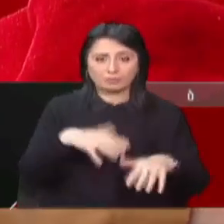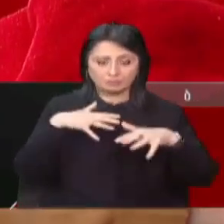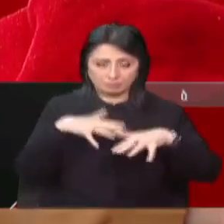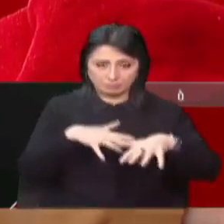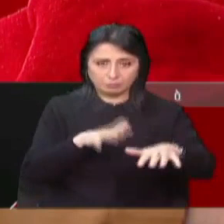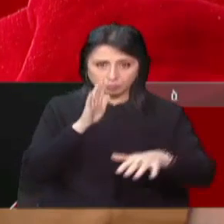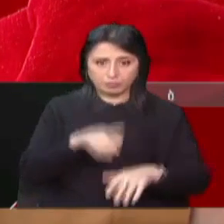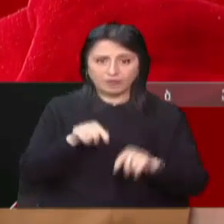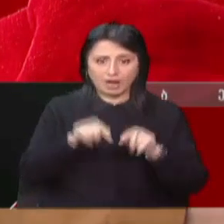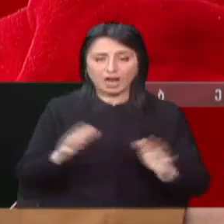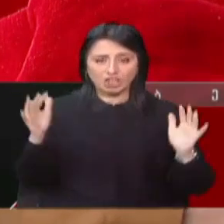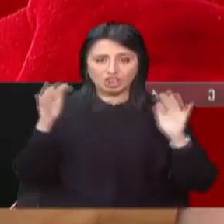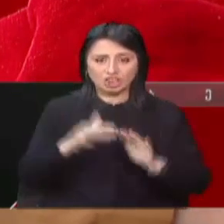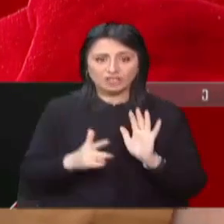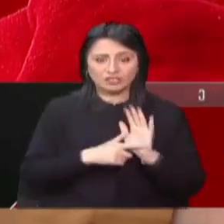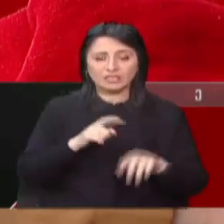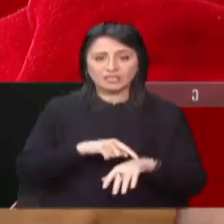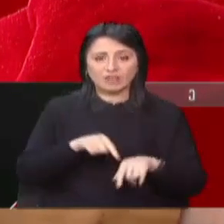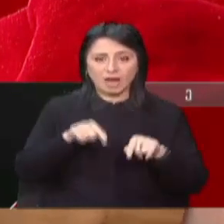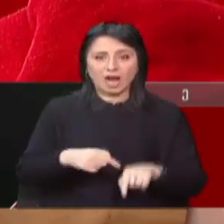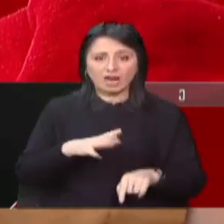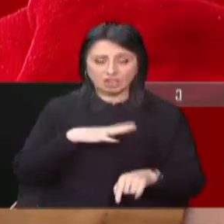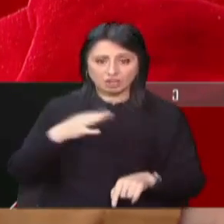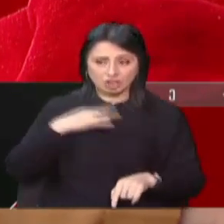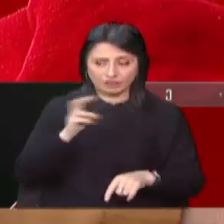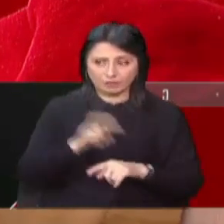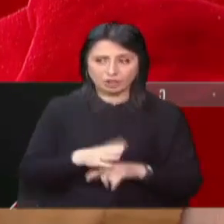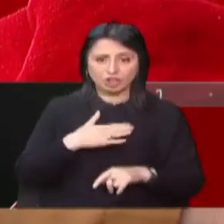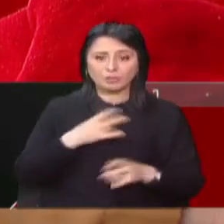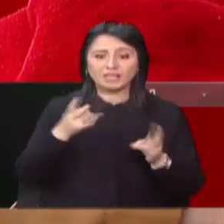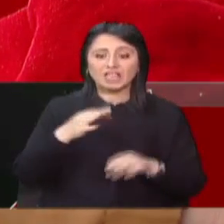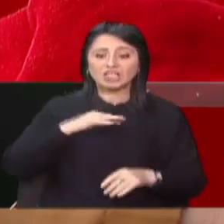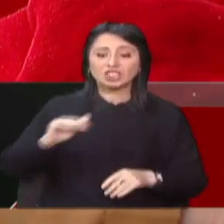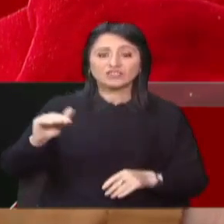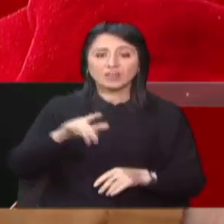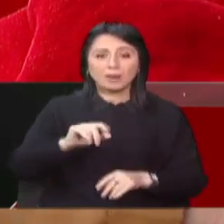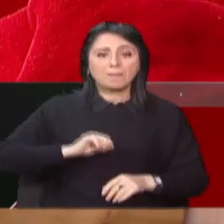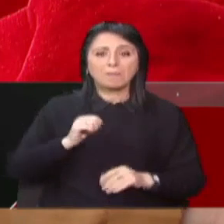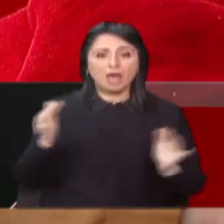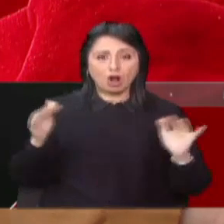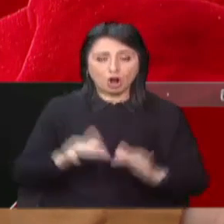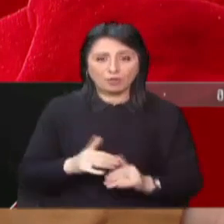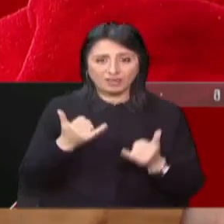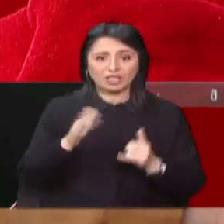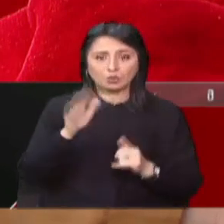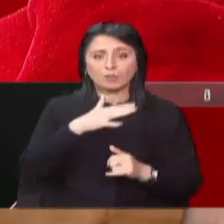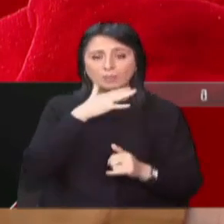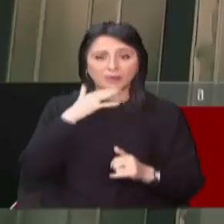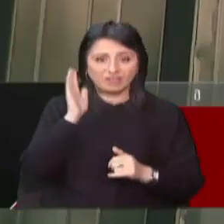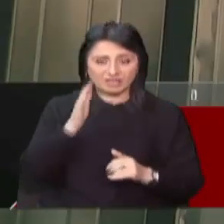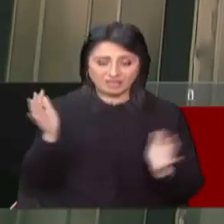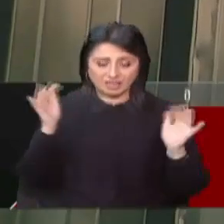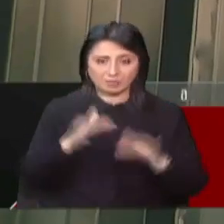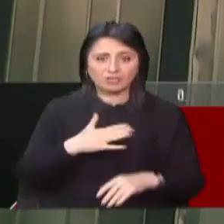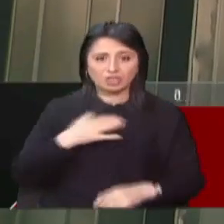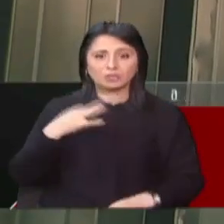msvelobas ak shevikrebebis shvitsadze ak iqo chemi shvili iqo chemi danarcheni shvilebi mati megobrebi dges upro bevrni iknebian